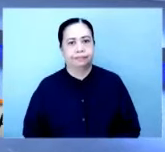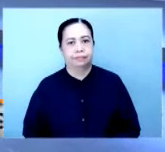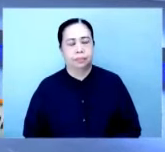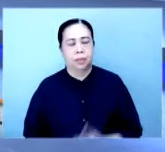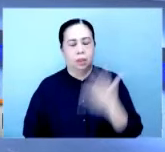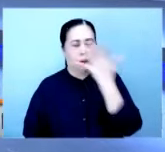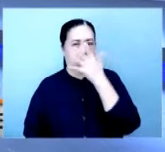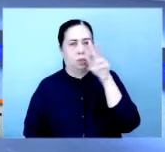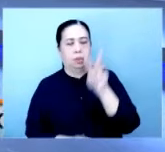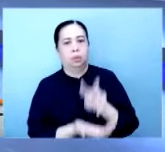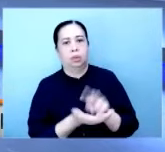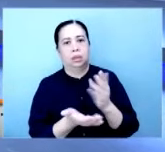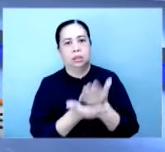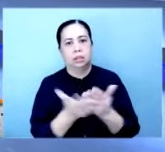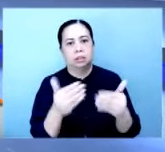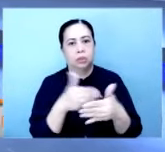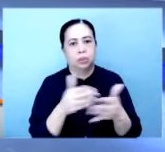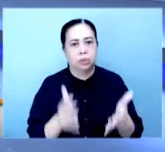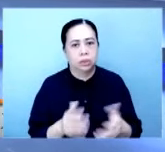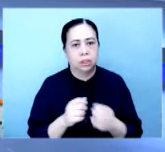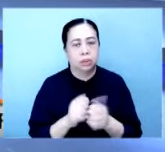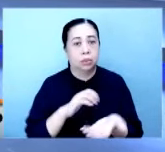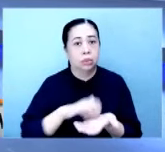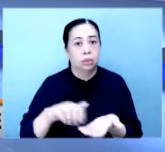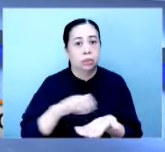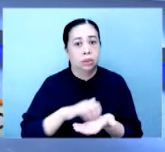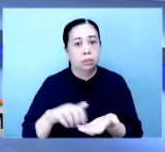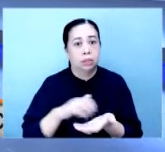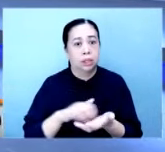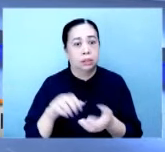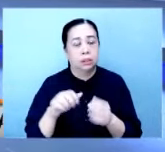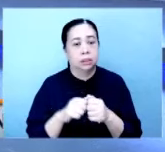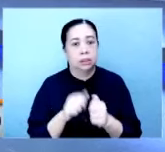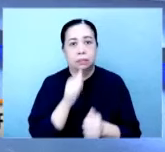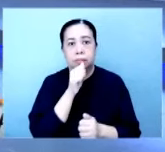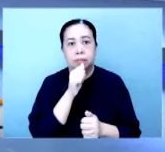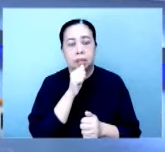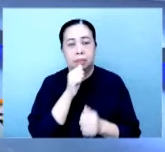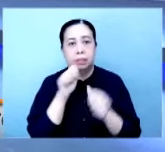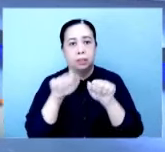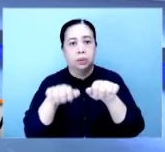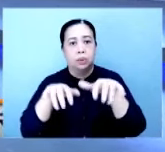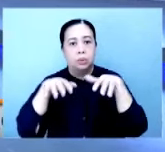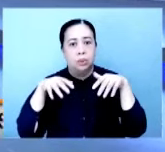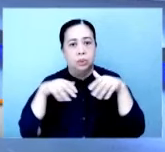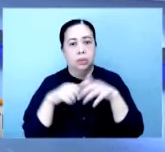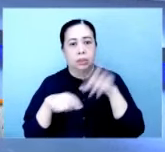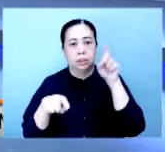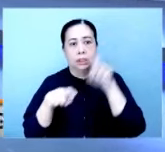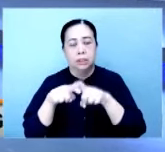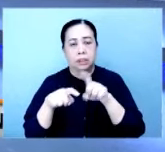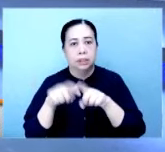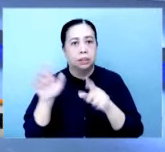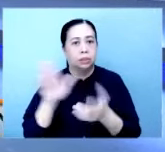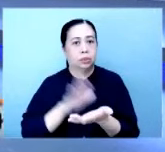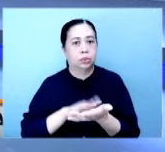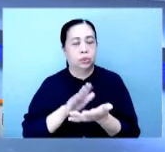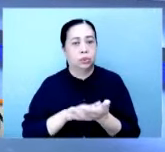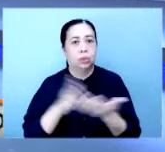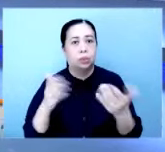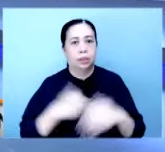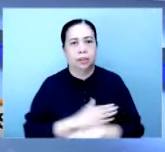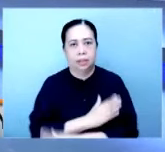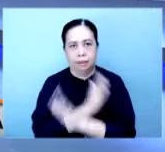namatay ang ilang estudyanteng nagpa-practice sa isang private auditorium na nirentahan ng kanilang paaralan sa Davao